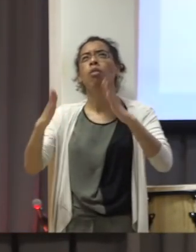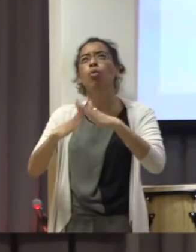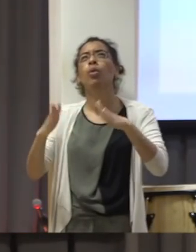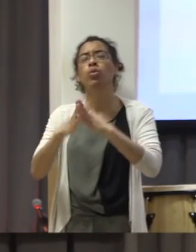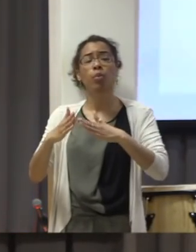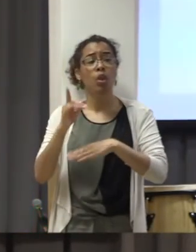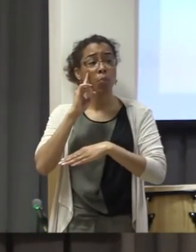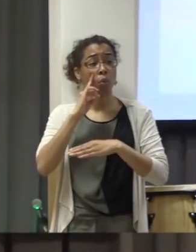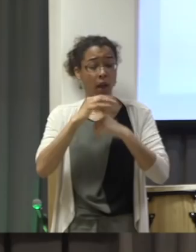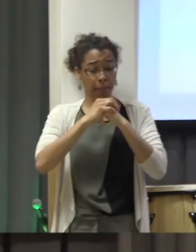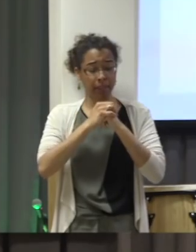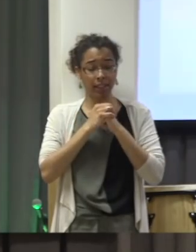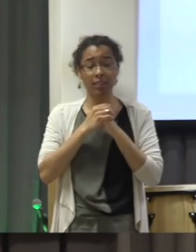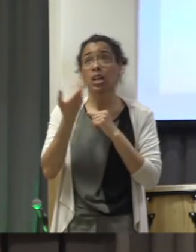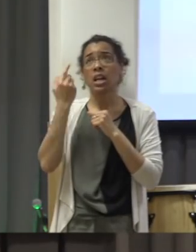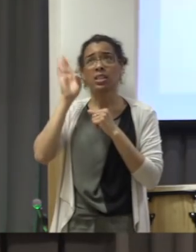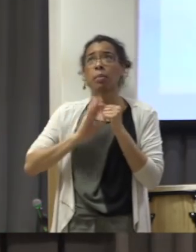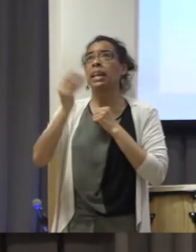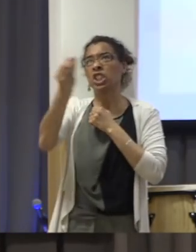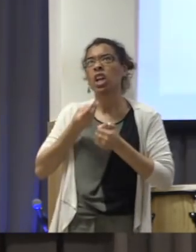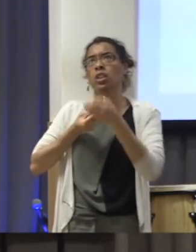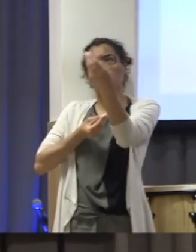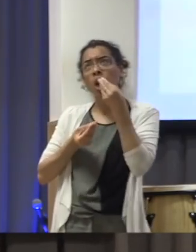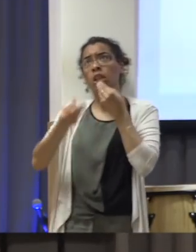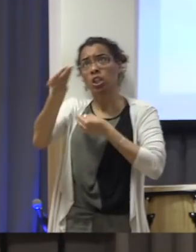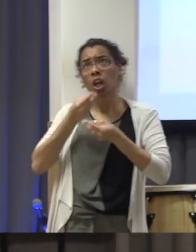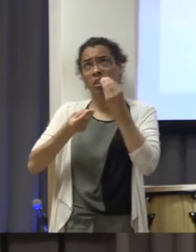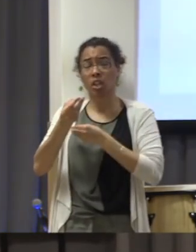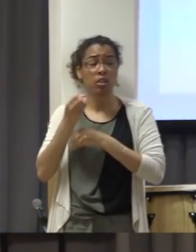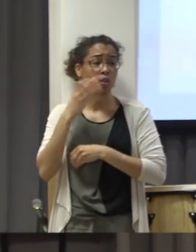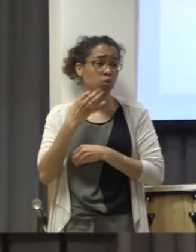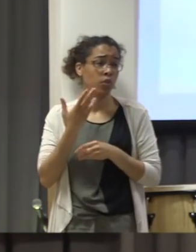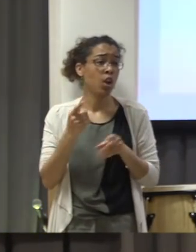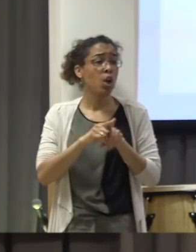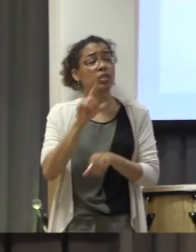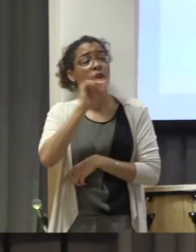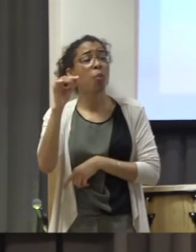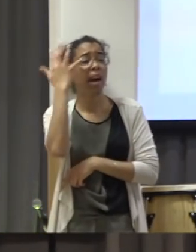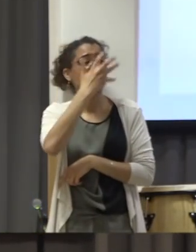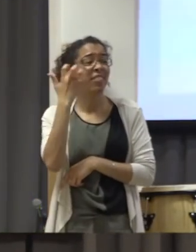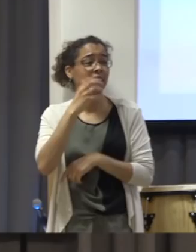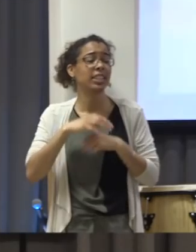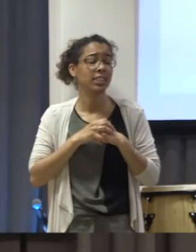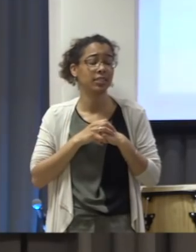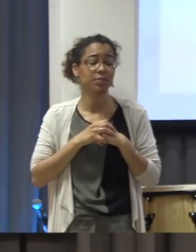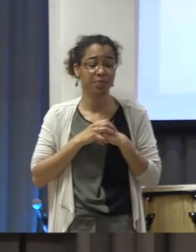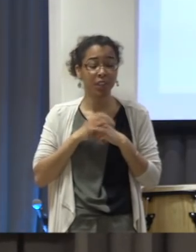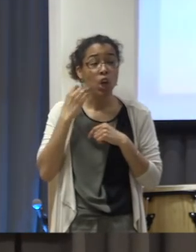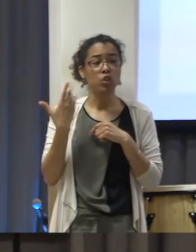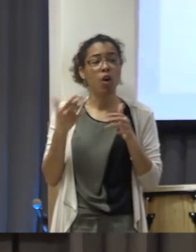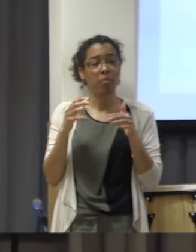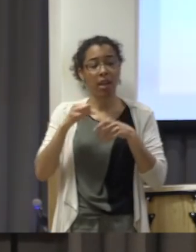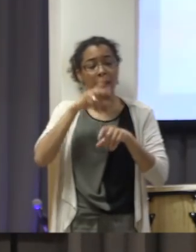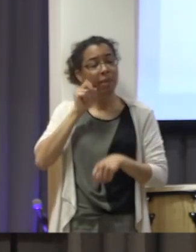Parce que dans nos prières, Seigneur, donne-moi, donne-moi, donne-moi. C'est ce qui nous arrive, nous aussi, quand nous partons en Afrique. Et les parents nous disent,